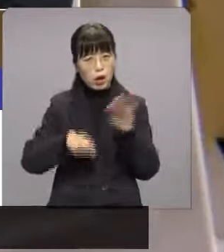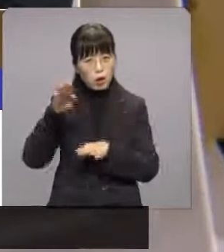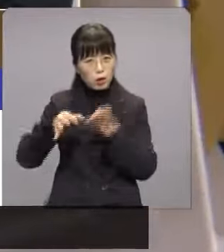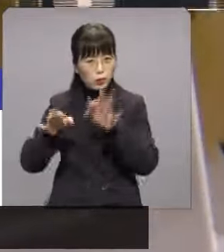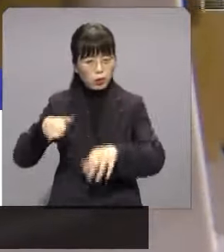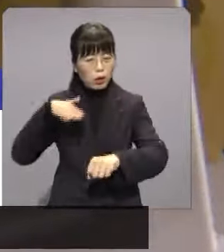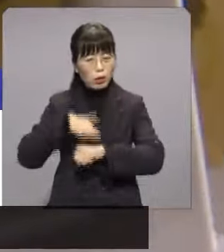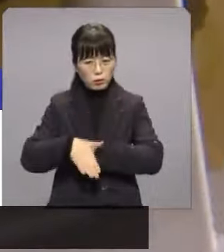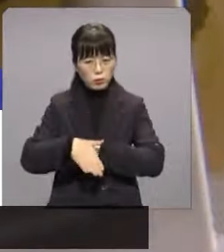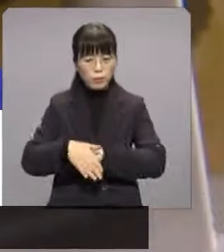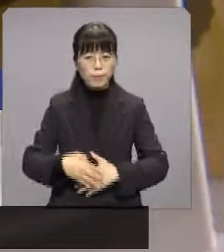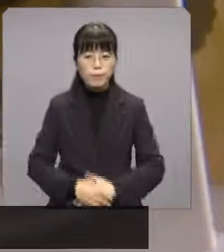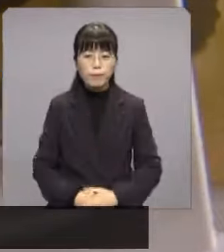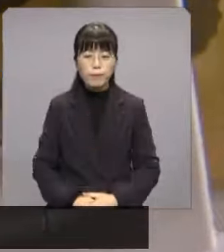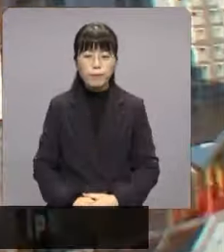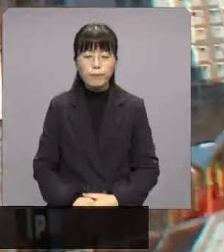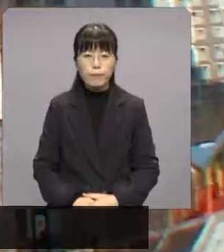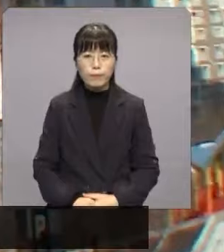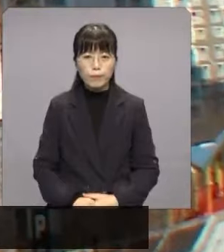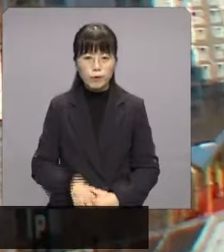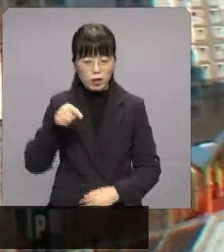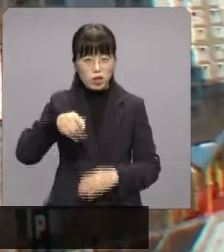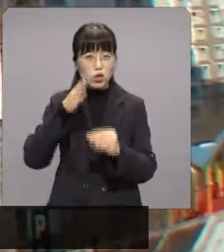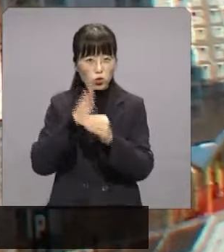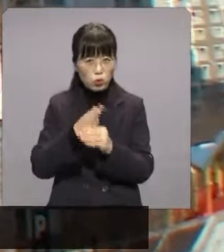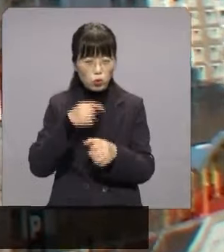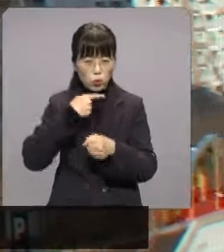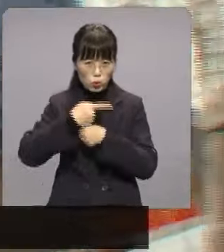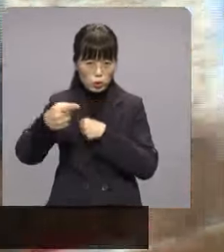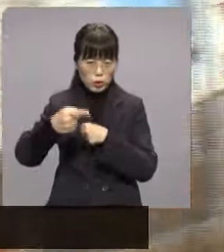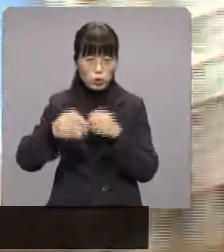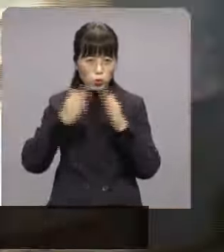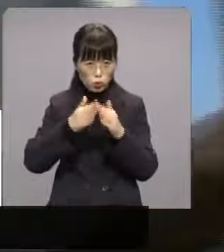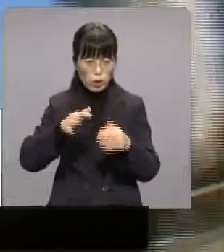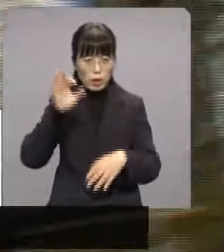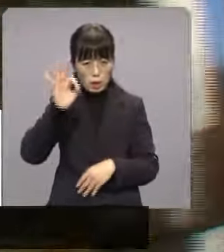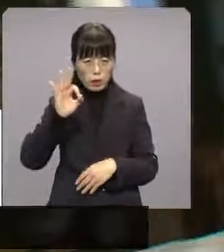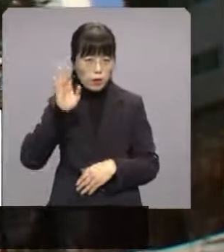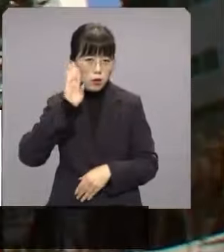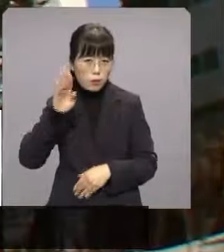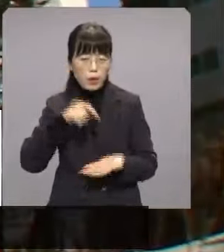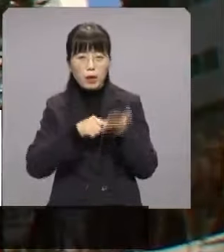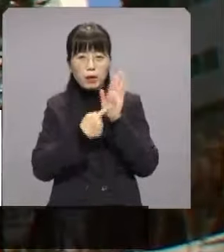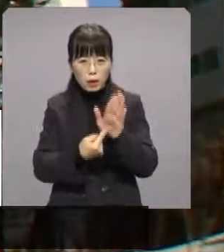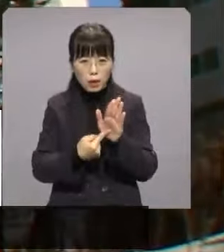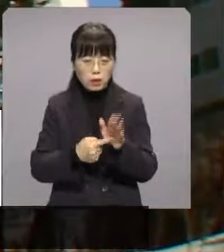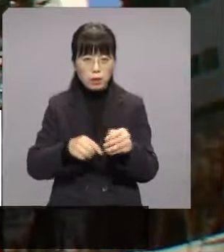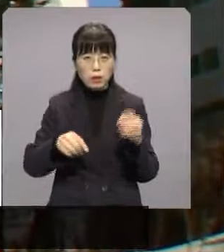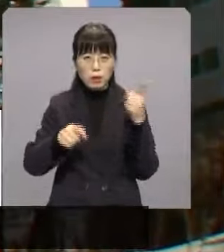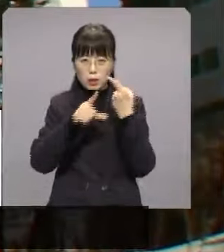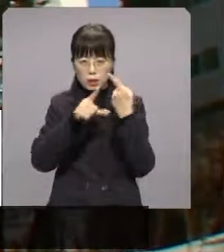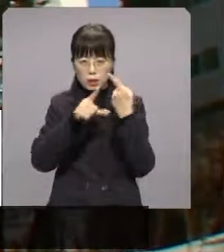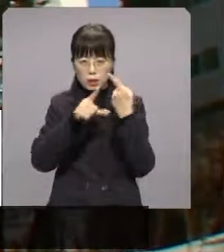갭 투자 형태로 이런 가운데 1년 뒤 주택가격에 대한 전망을 나타내는 이달 주택가격